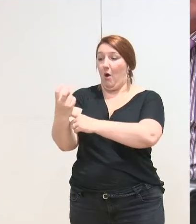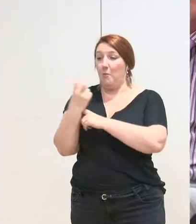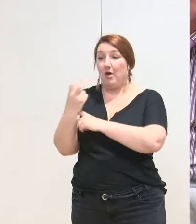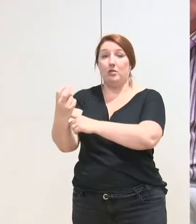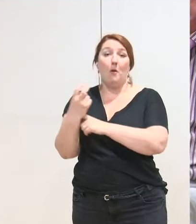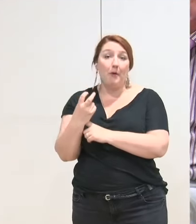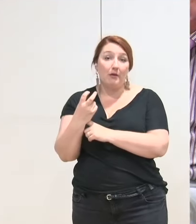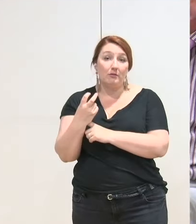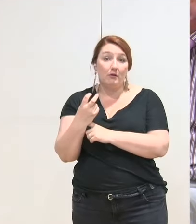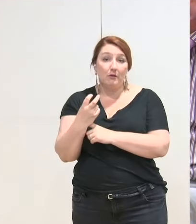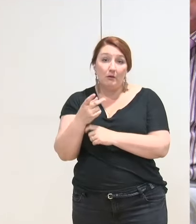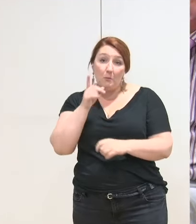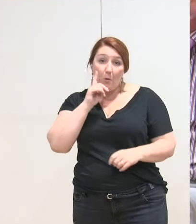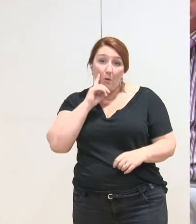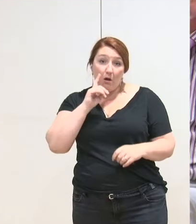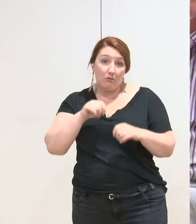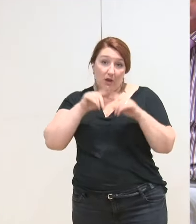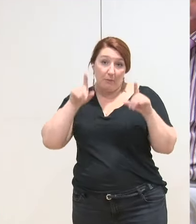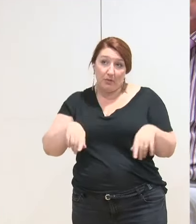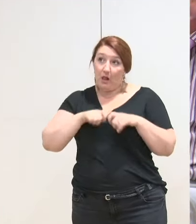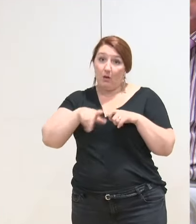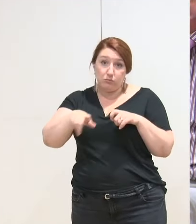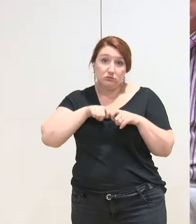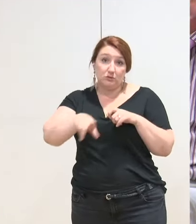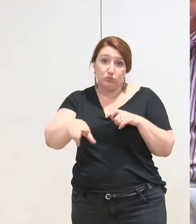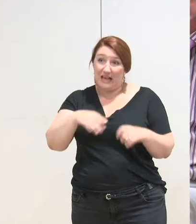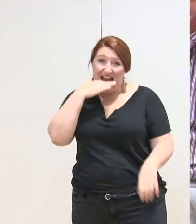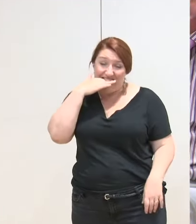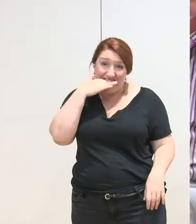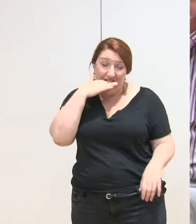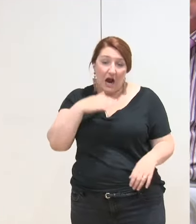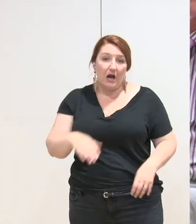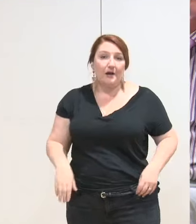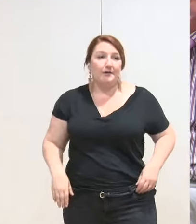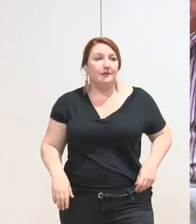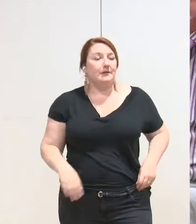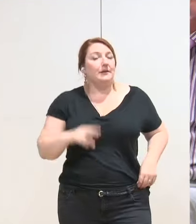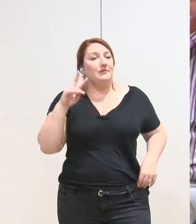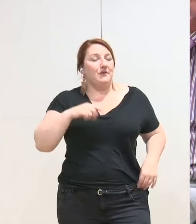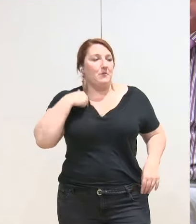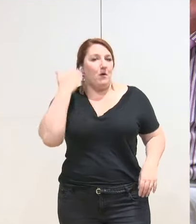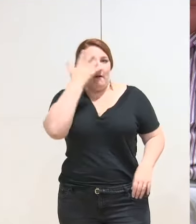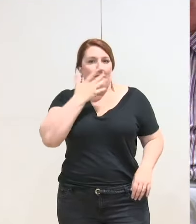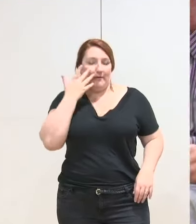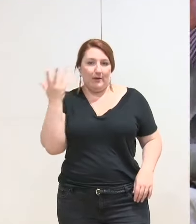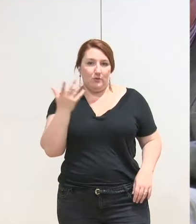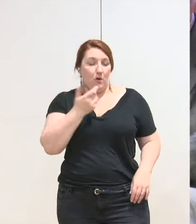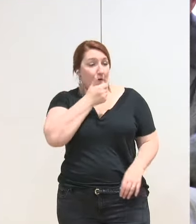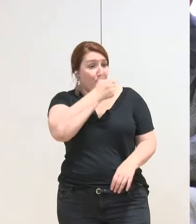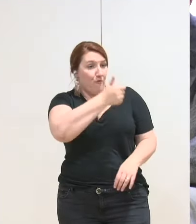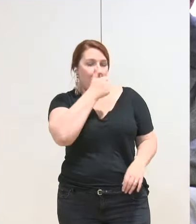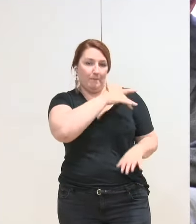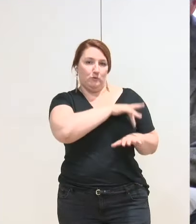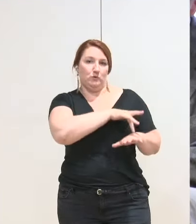rembourser le capital de nos dettes ce qui m'inquiète un petit peu plus c'est ce que vous avez fait vous d'ors et déjà